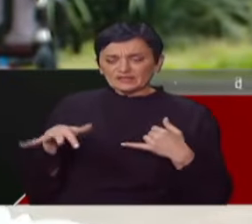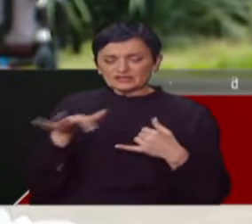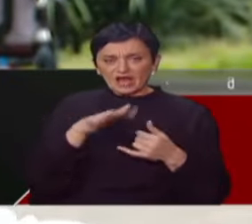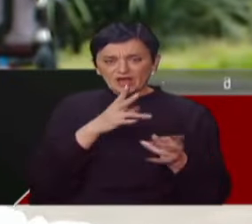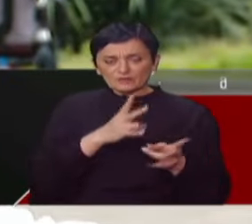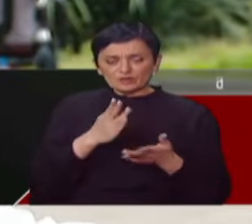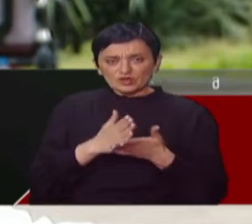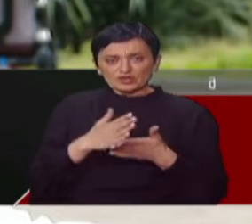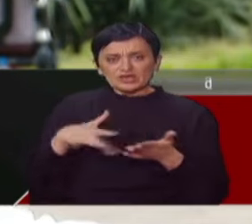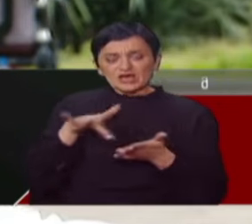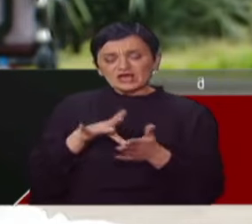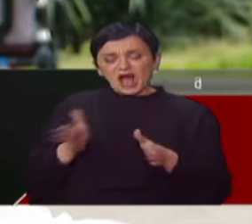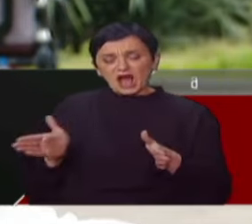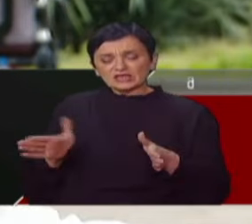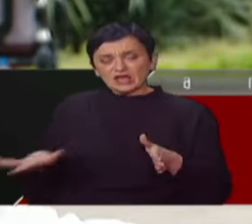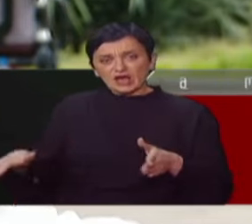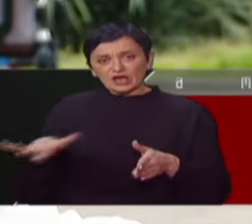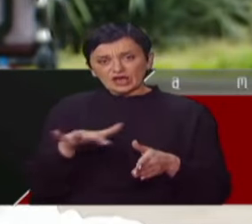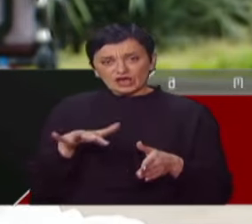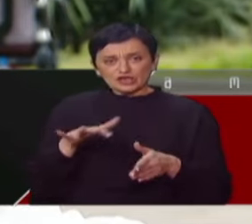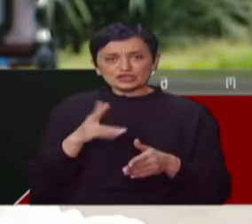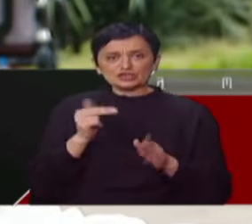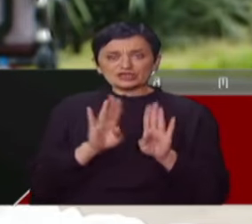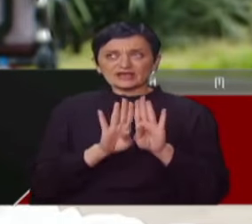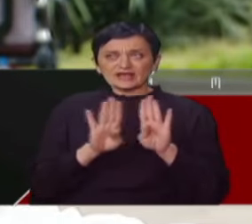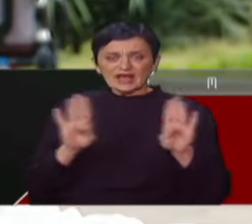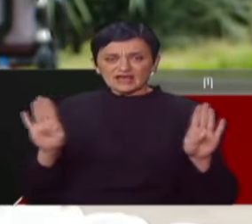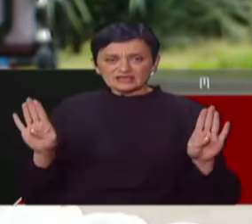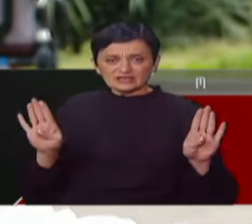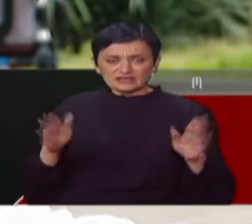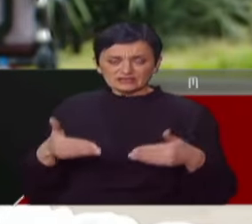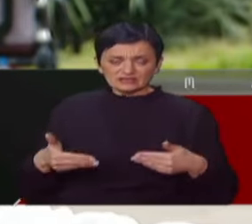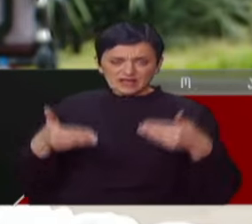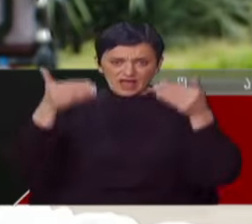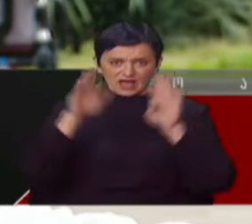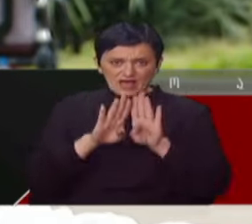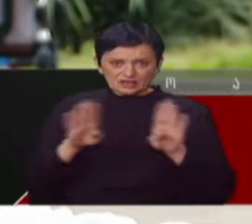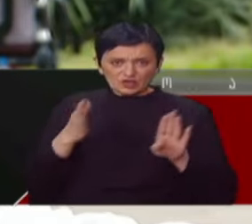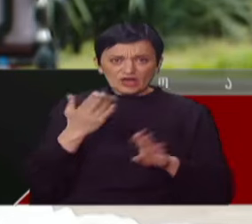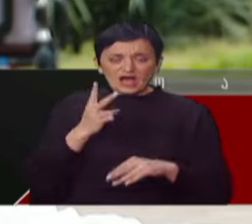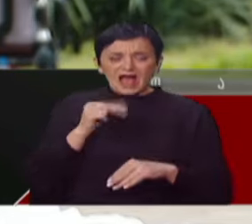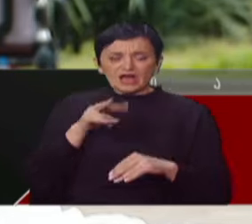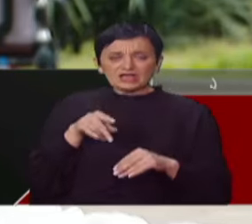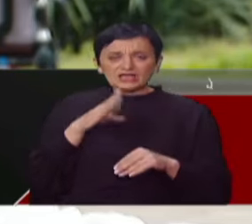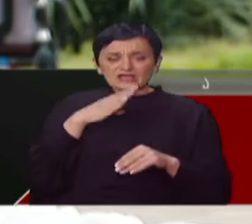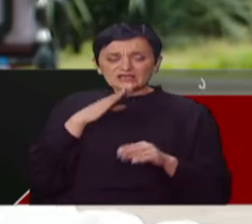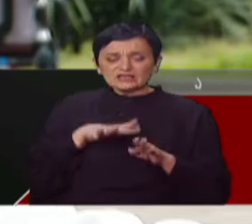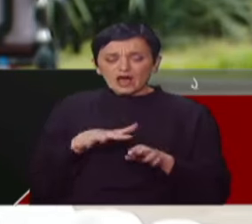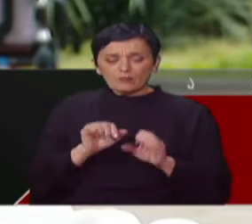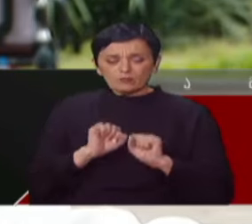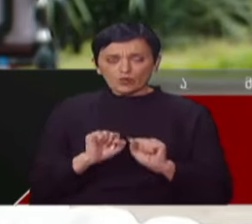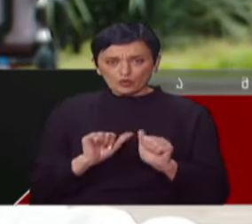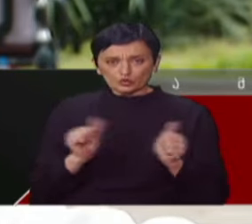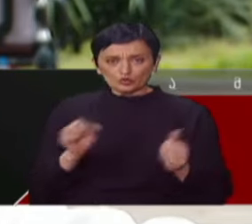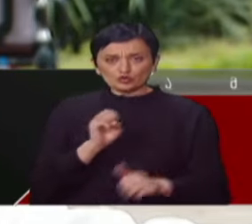ქალაქის შემოგარენში, მათ შორის ფერსამაგრი კედლები იქნება ეს თუ კალაპოტის გამაგრების ნაწილი.